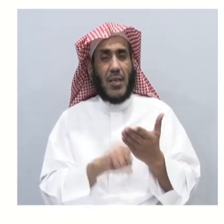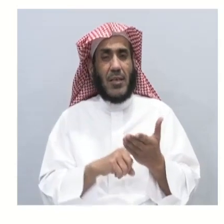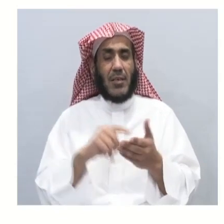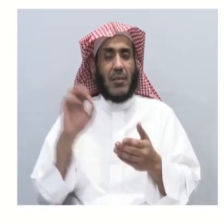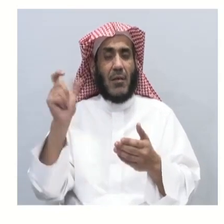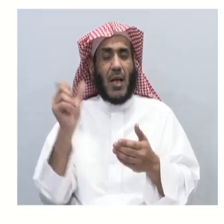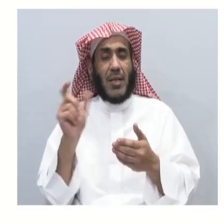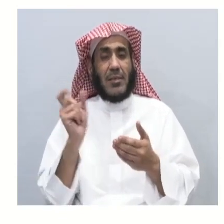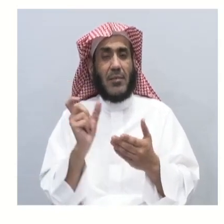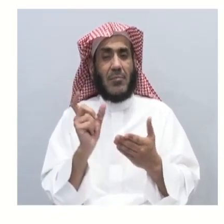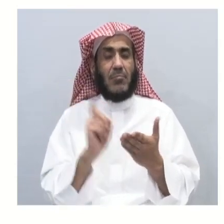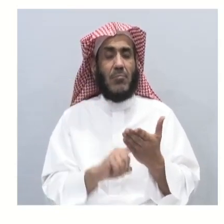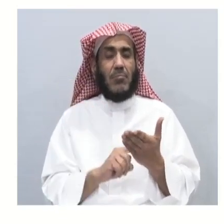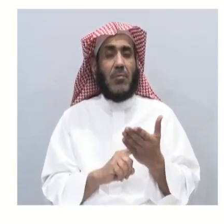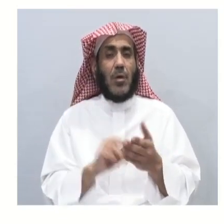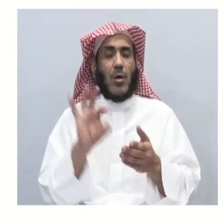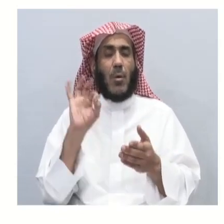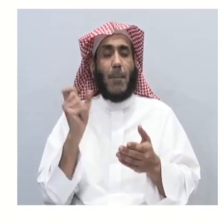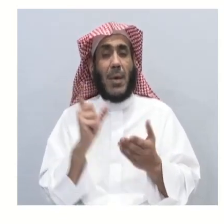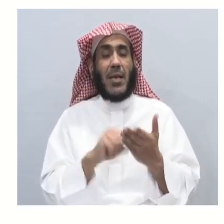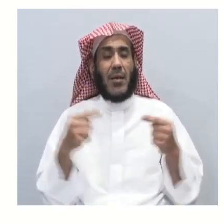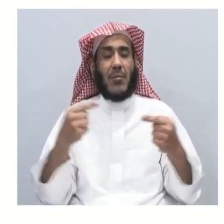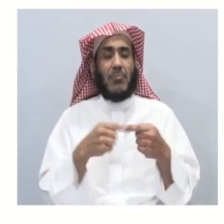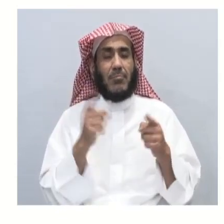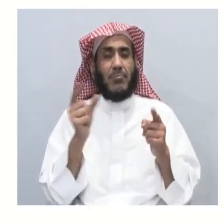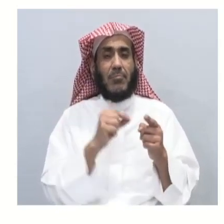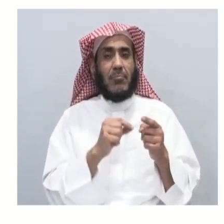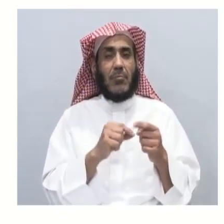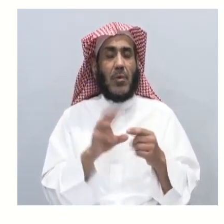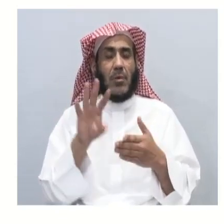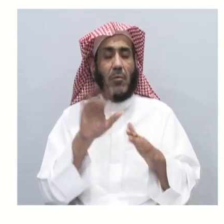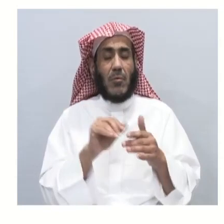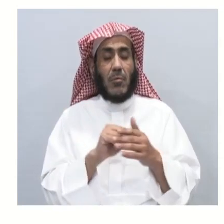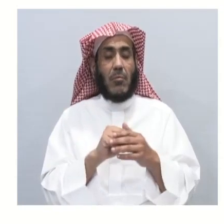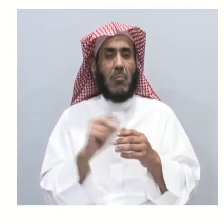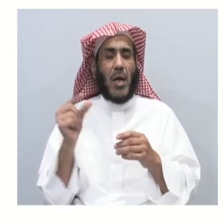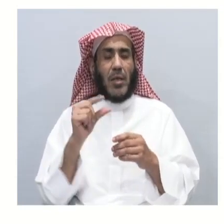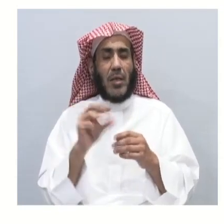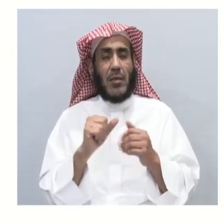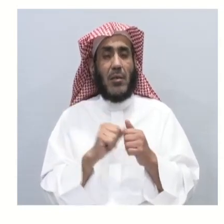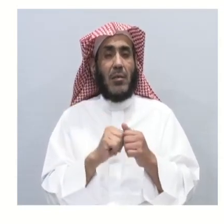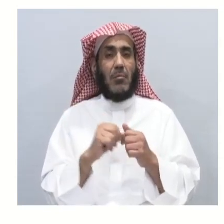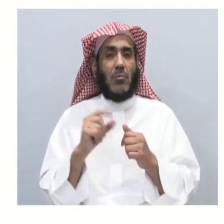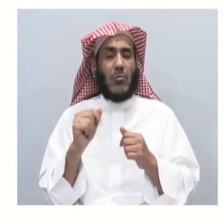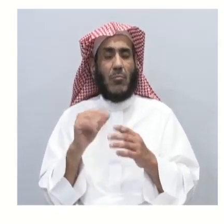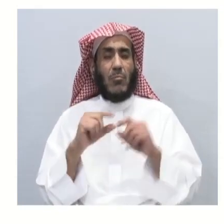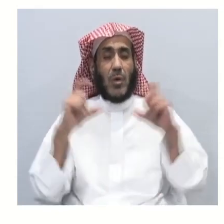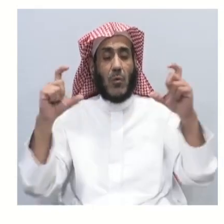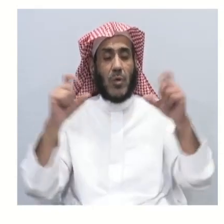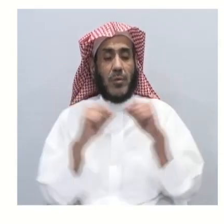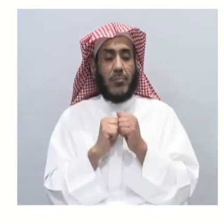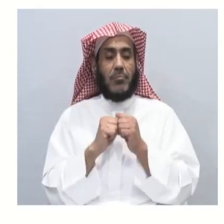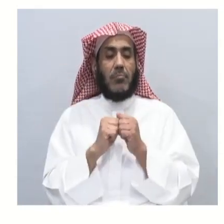أن، من. أملأ الفراغ التالي بأحد الكلمات التي بين